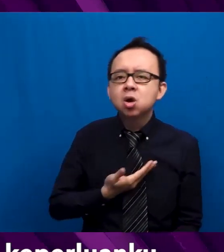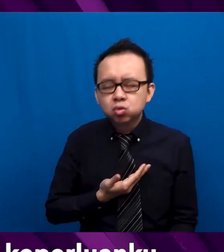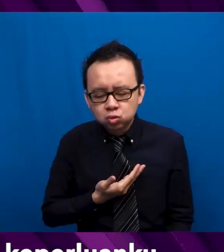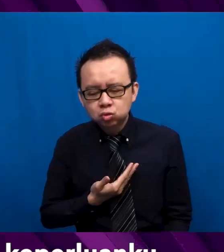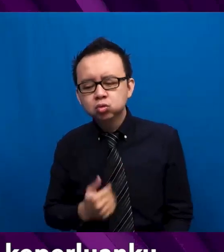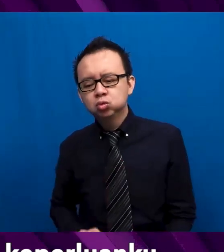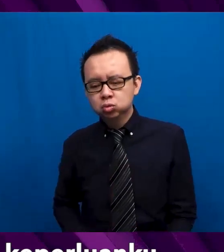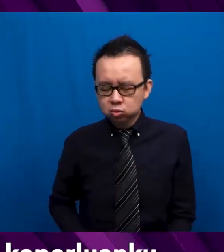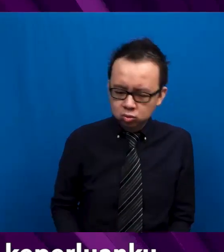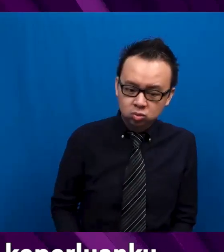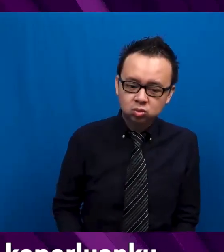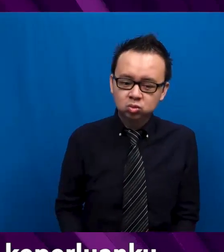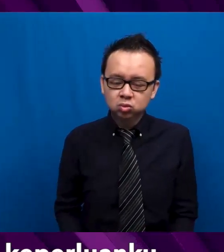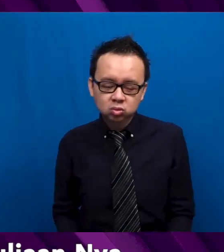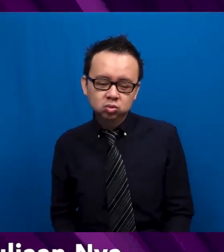keperluanku.